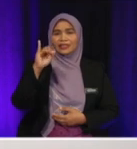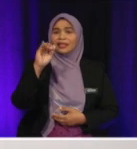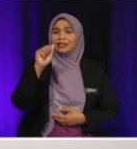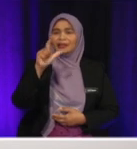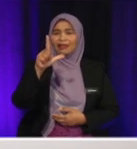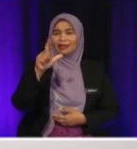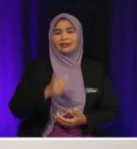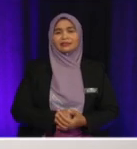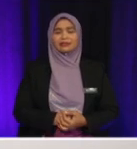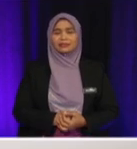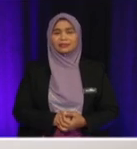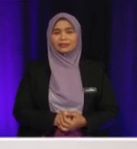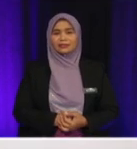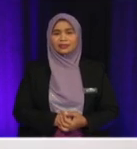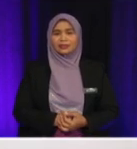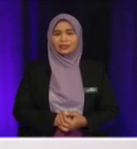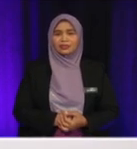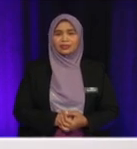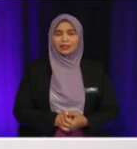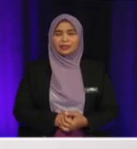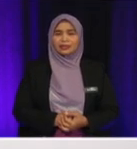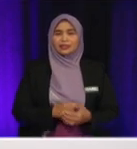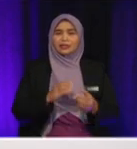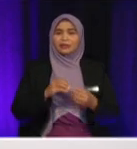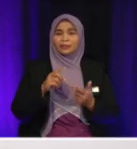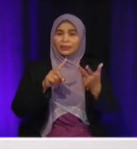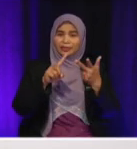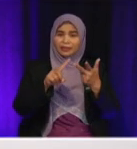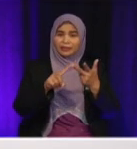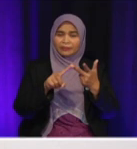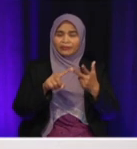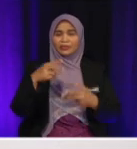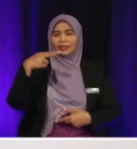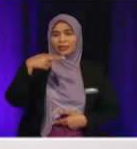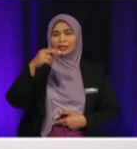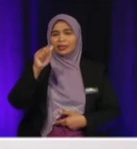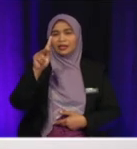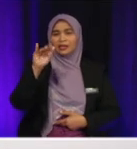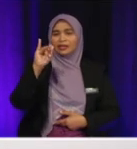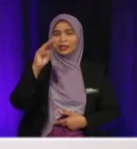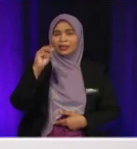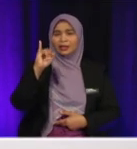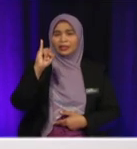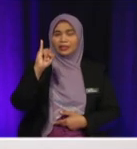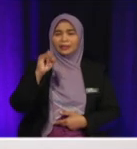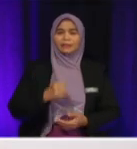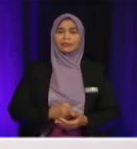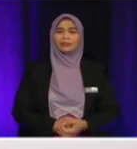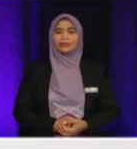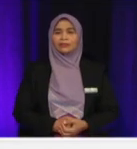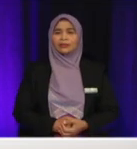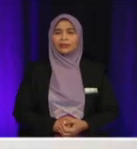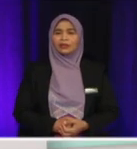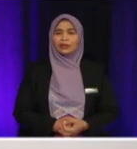Daniel. Okey, lambaikan tangan anda. Dan kita ada Hakimi, yang juga handsome bergaya.